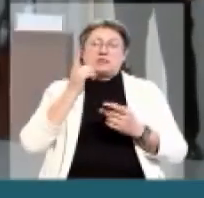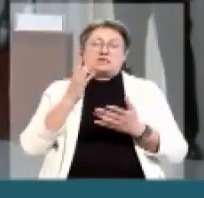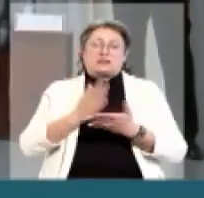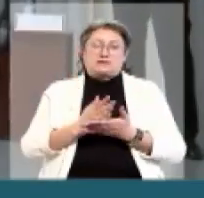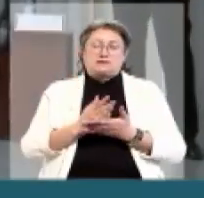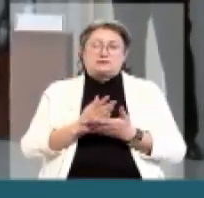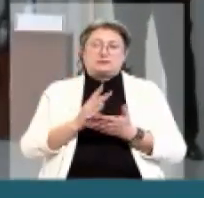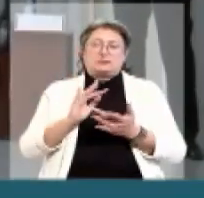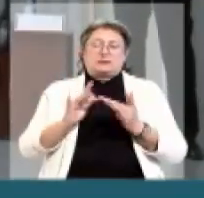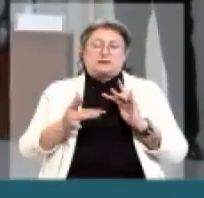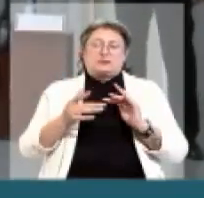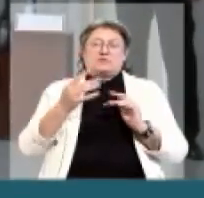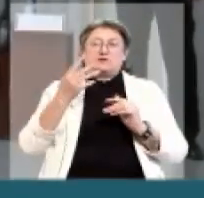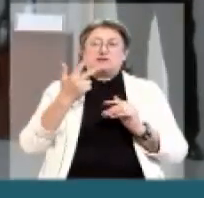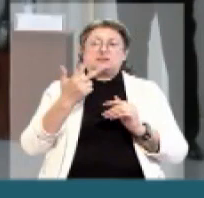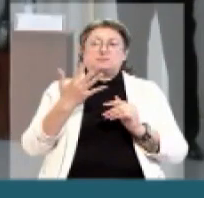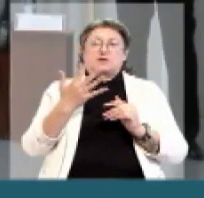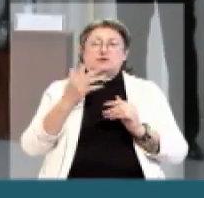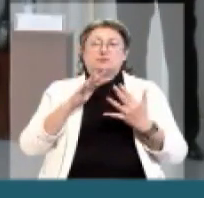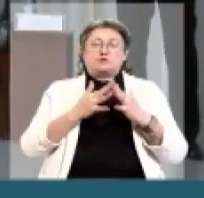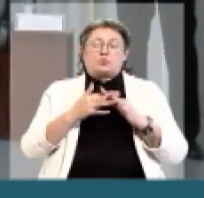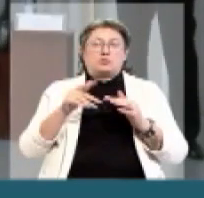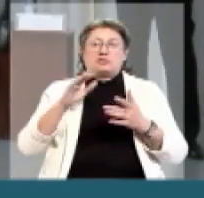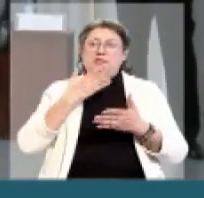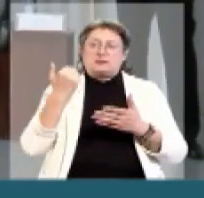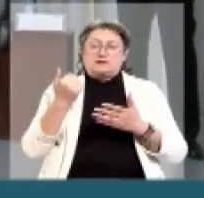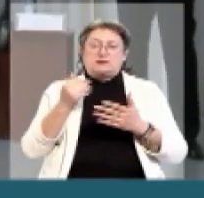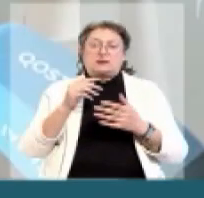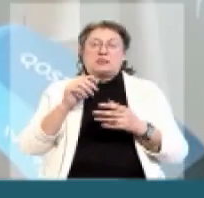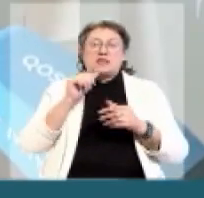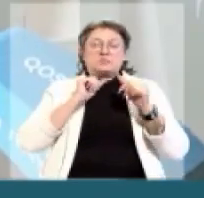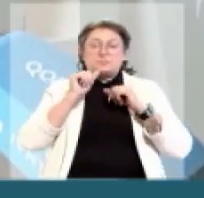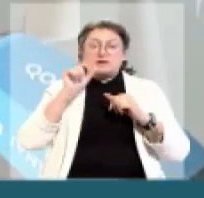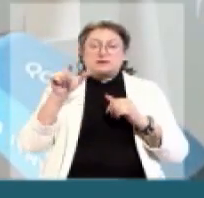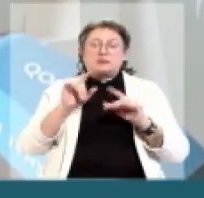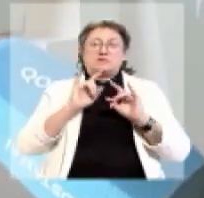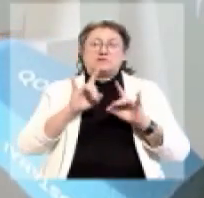бұл жұмыстар ақсап тұр. ТМД елдерінің сарапшылары өз тәжірибелерімен бөлісті.